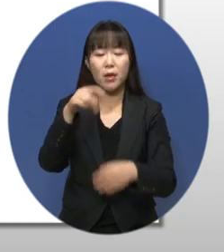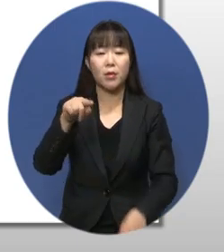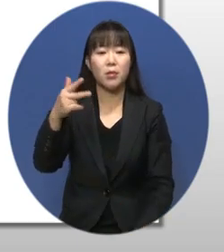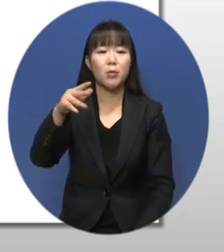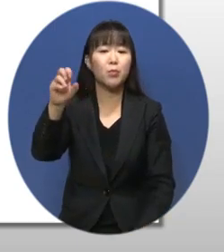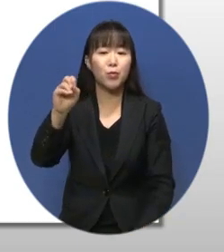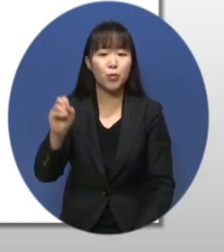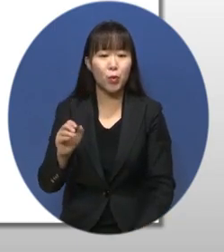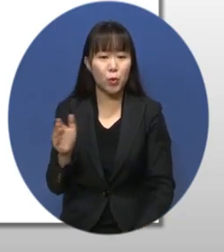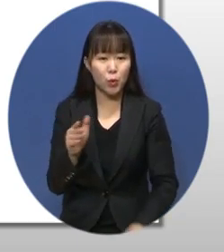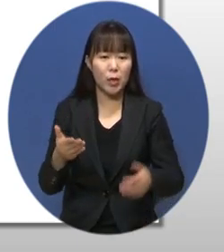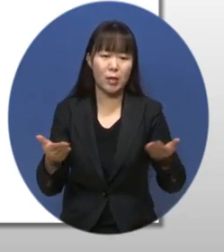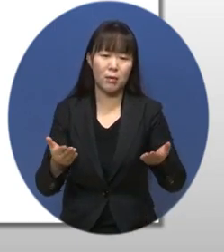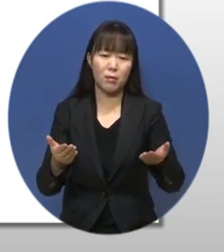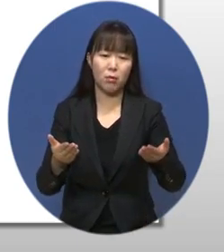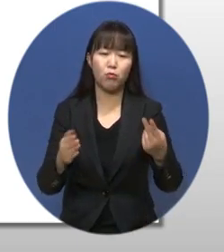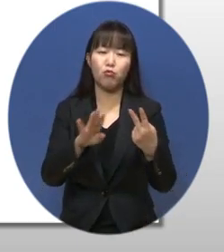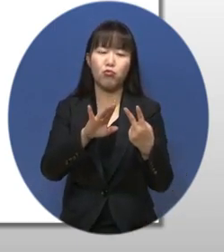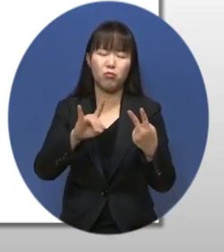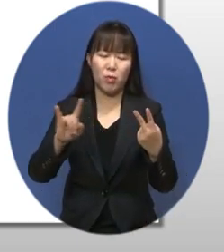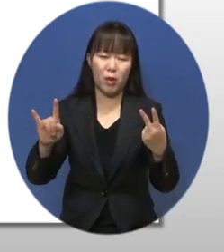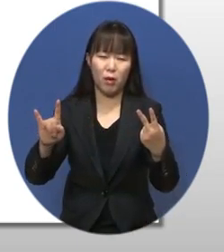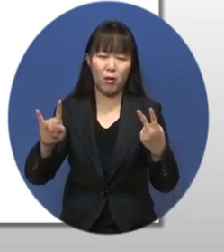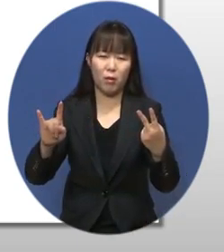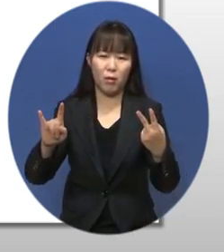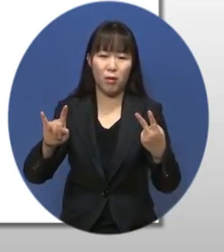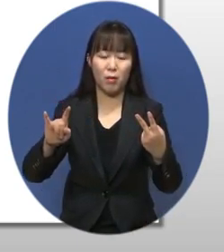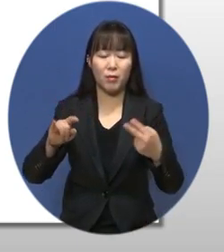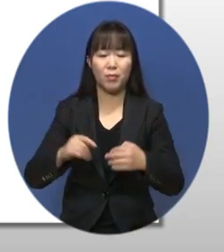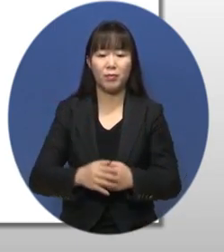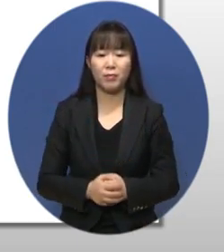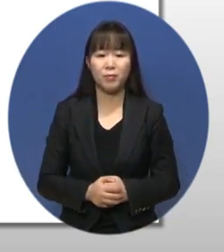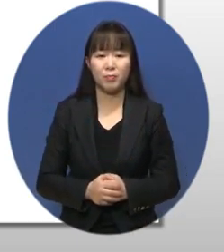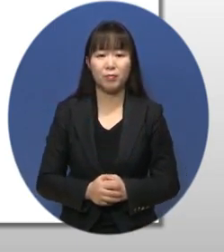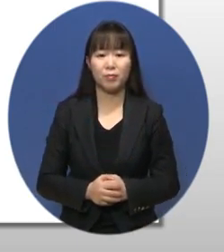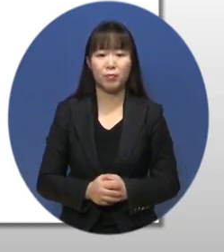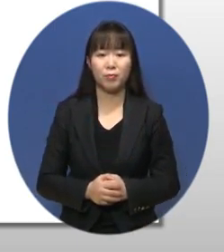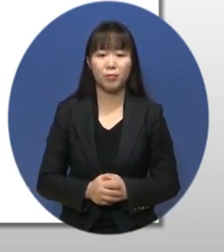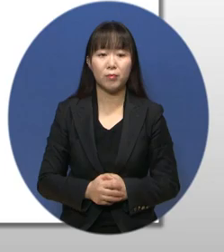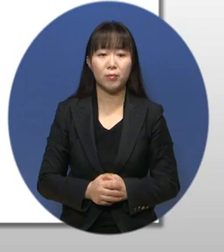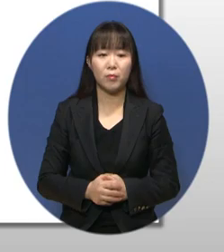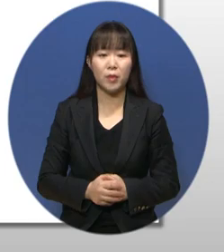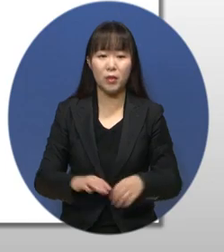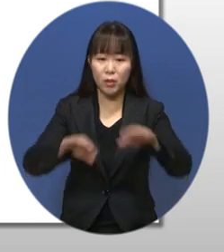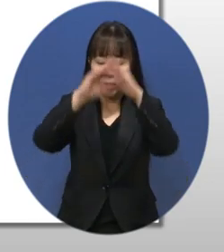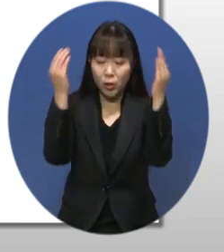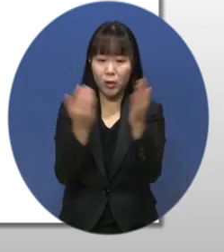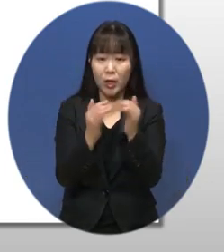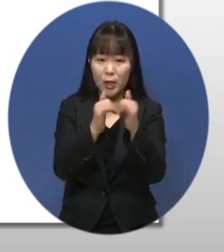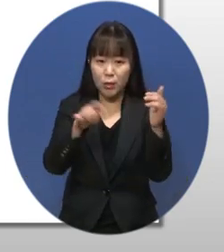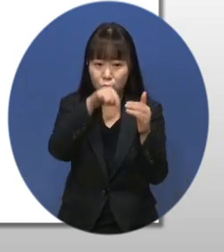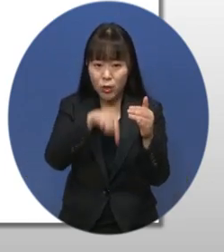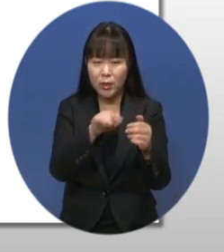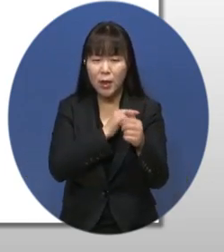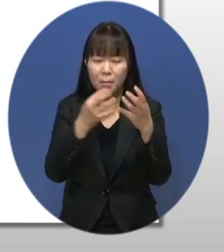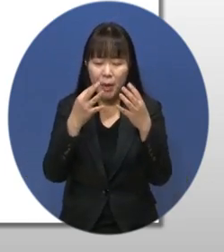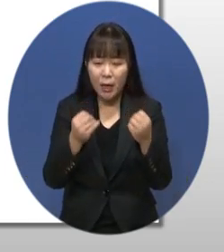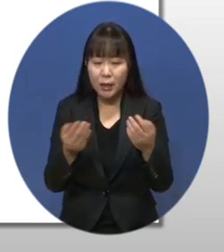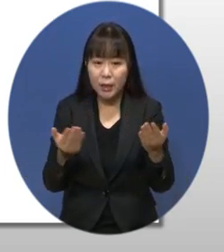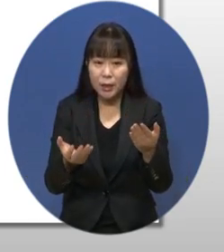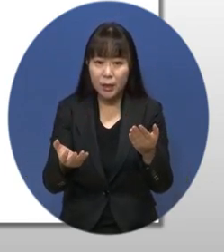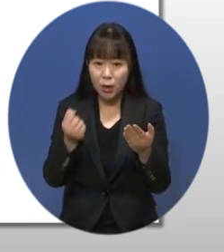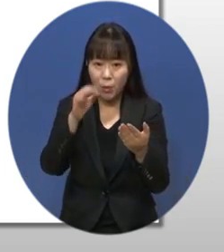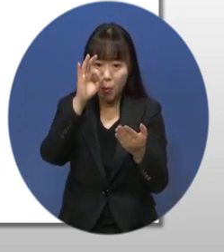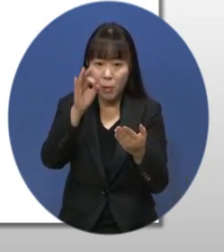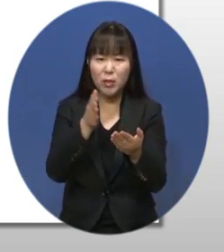가 일하고 있어 2배의 차이를 보이고 있습니다 반면 전체 인구 중 가장 많은 직업 비율을